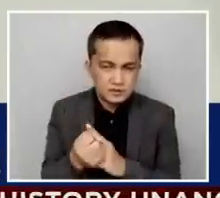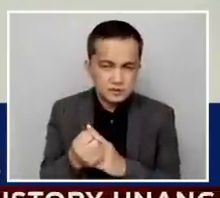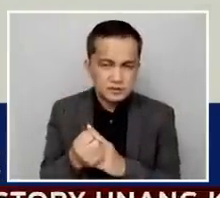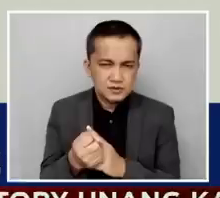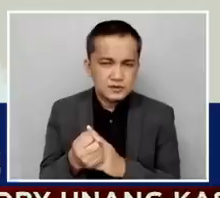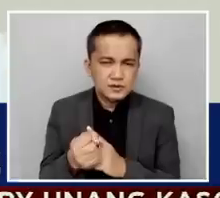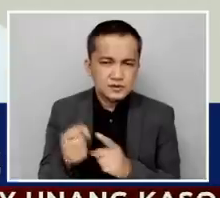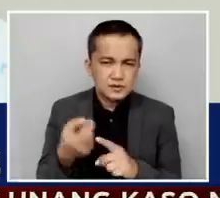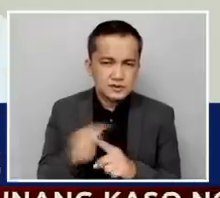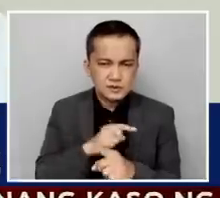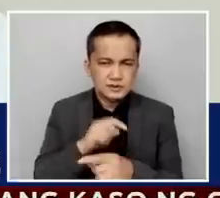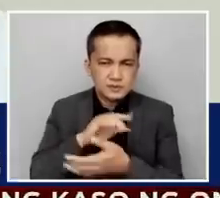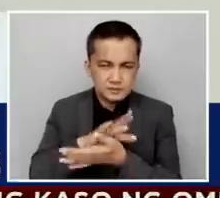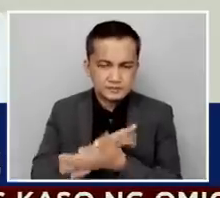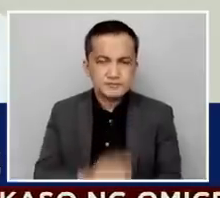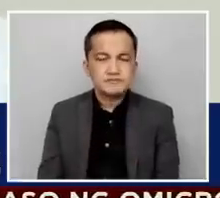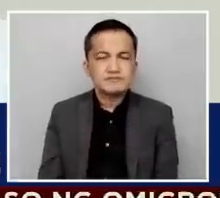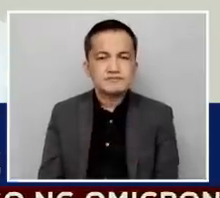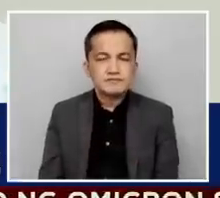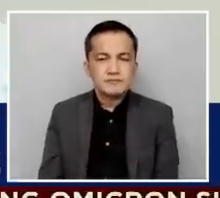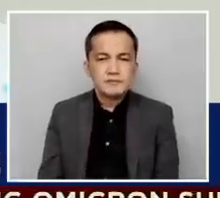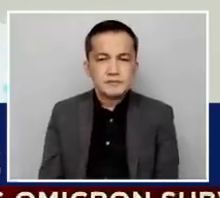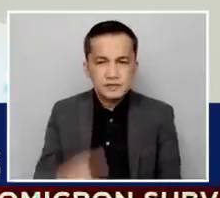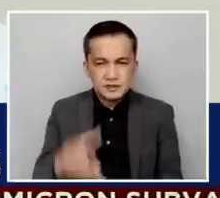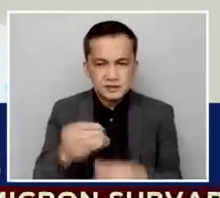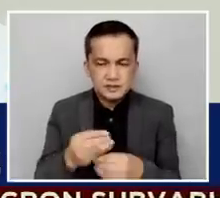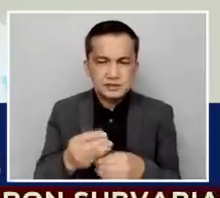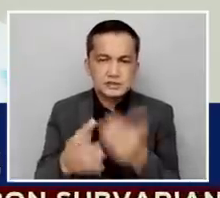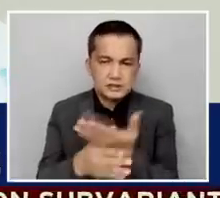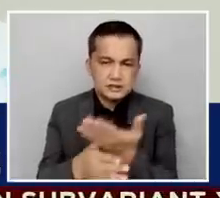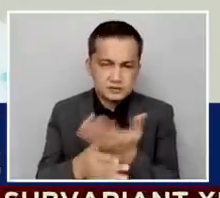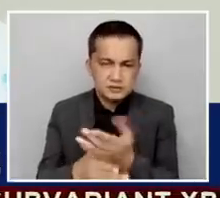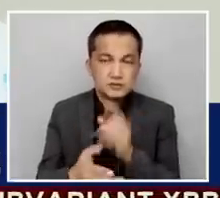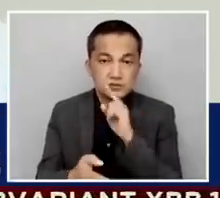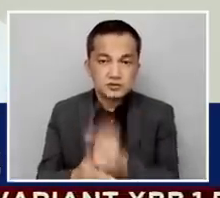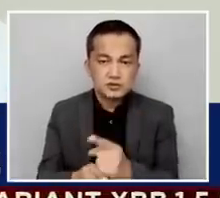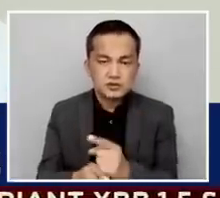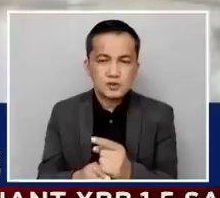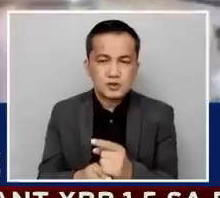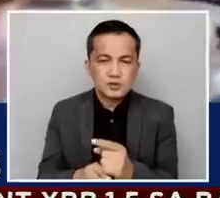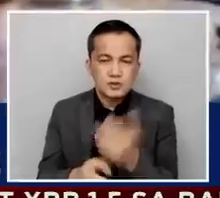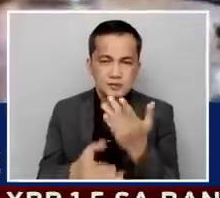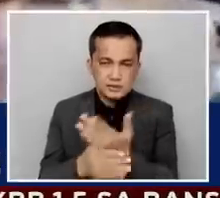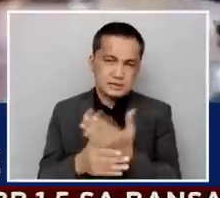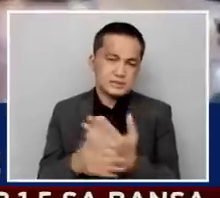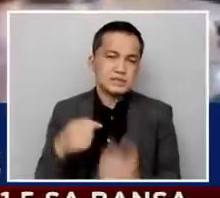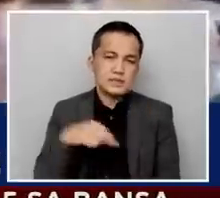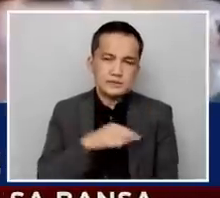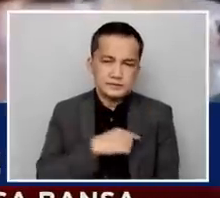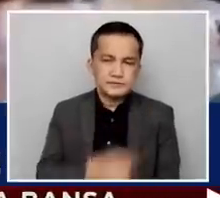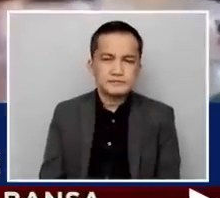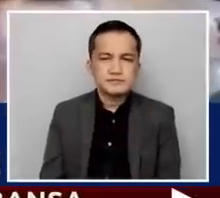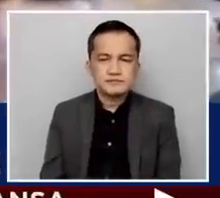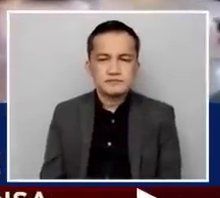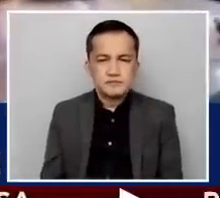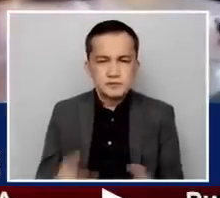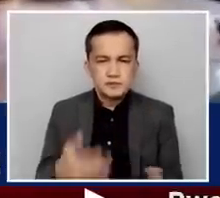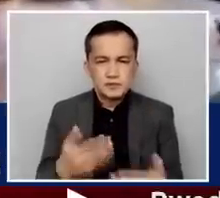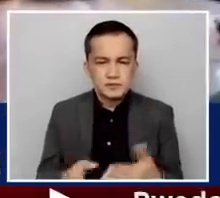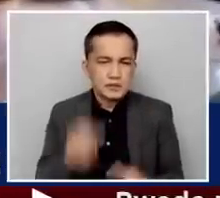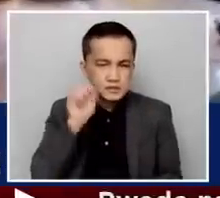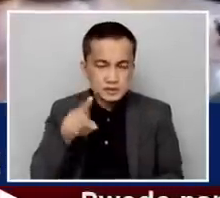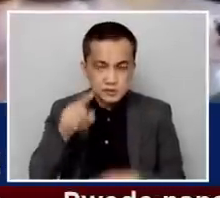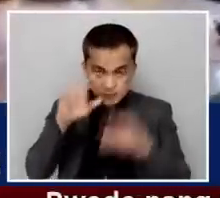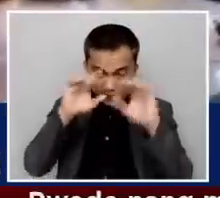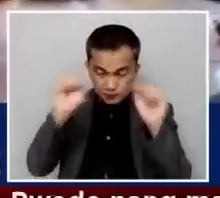sa pandemic, additional distraction talaga. Madedistract lang tayo. Maging ang kapatid ng Pangulo na